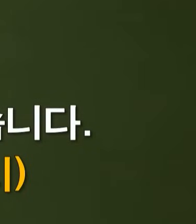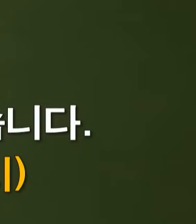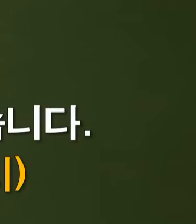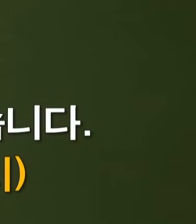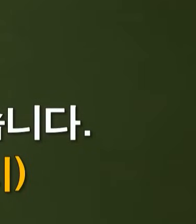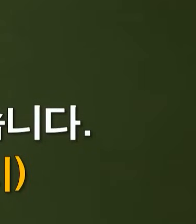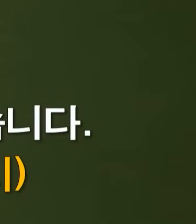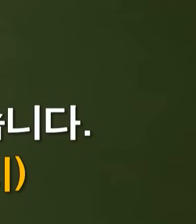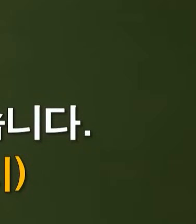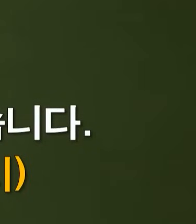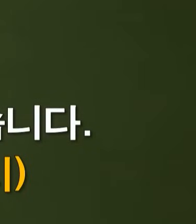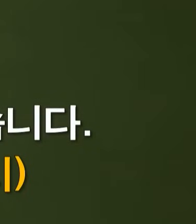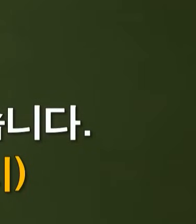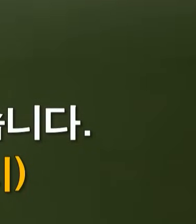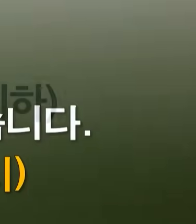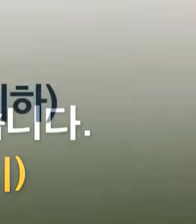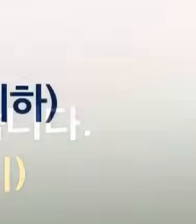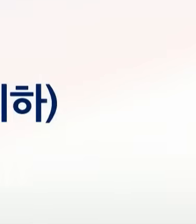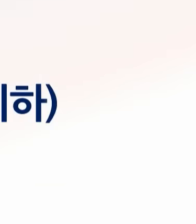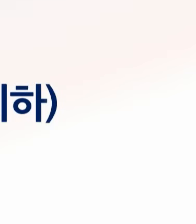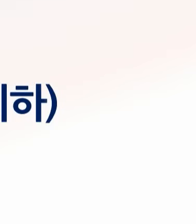붙드심이라.